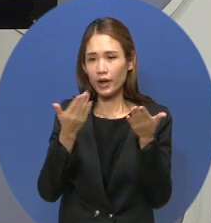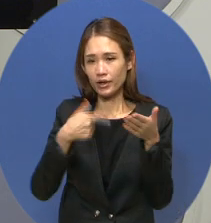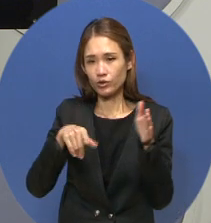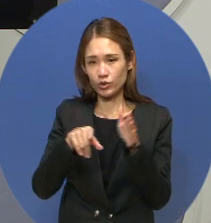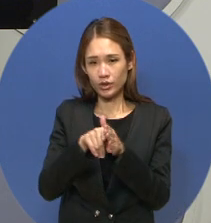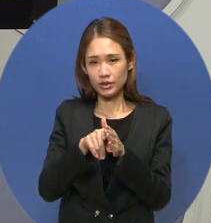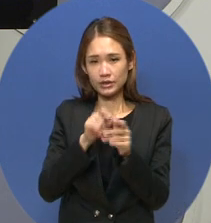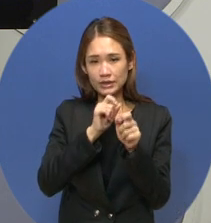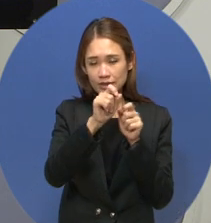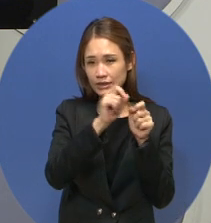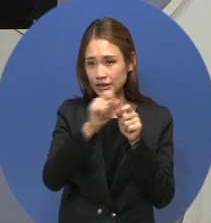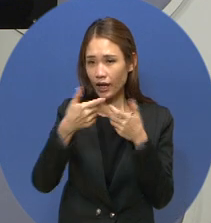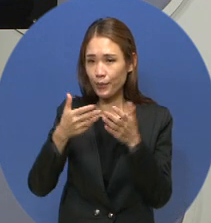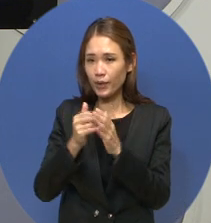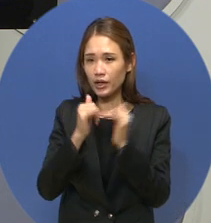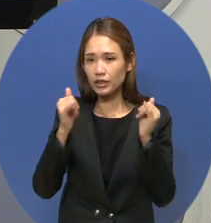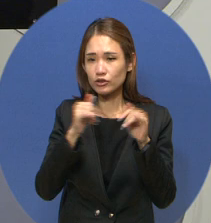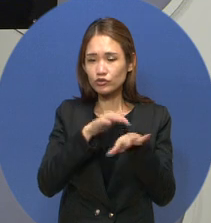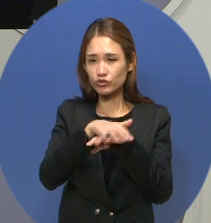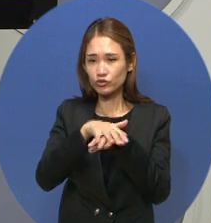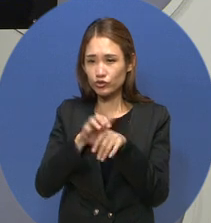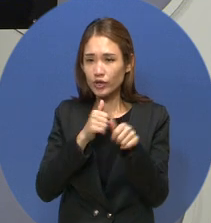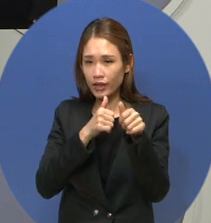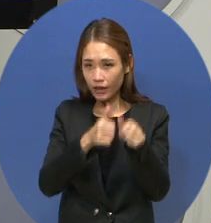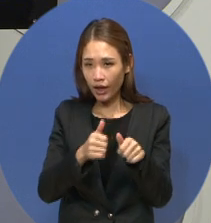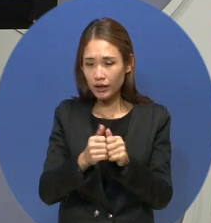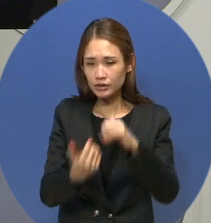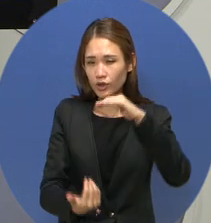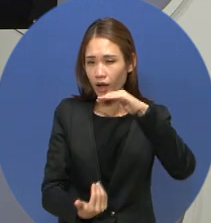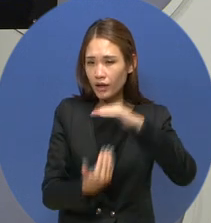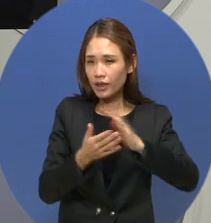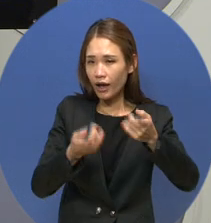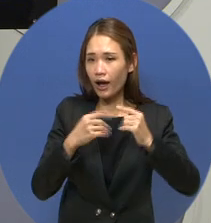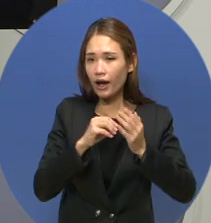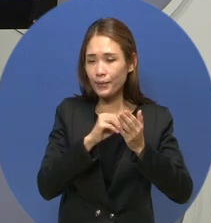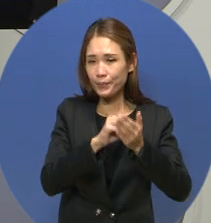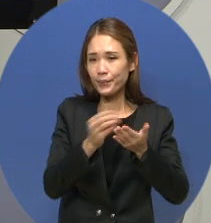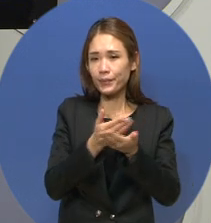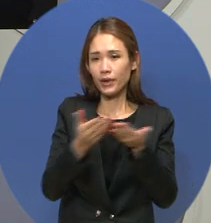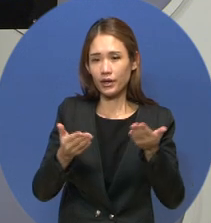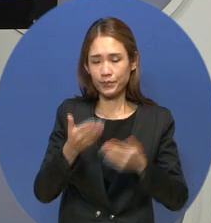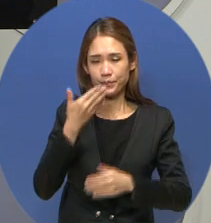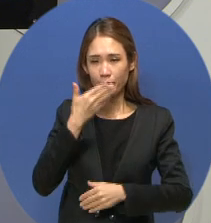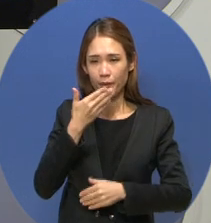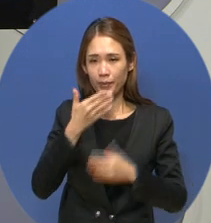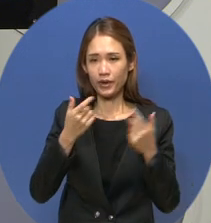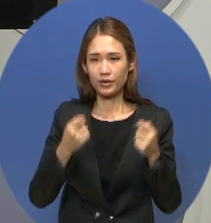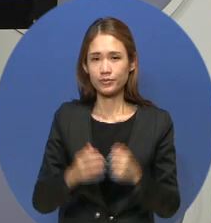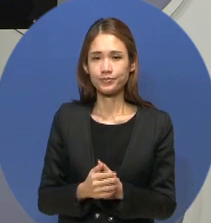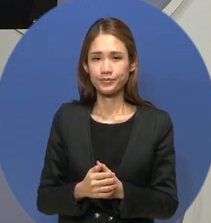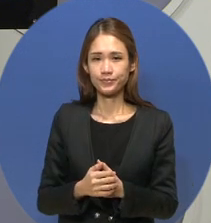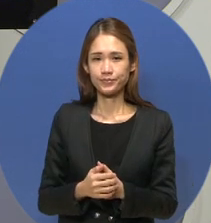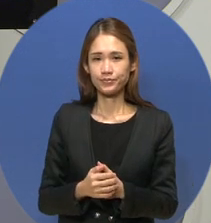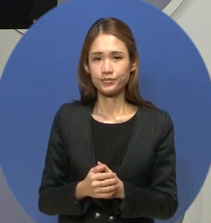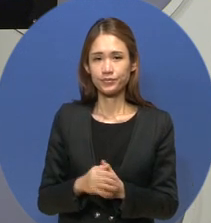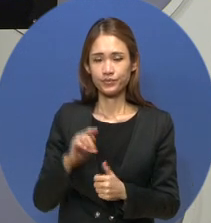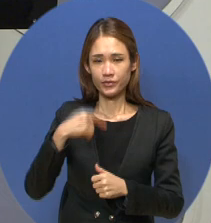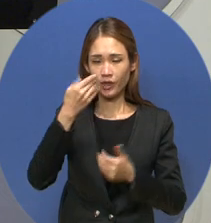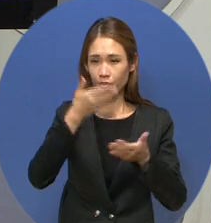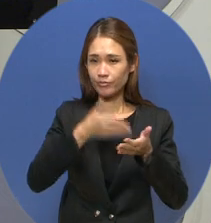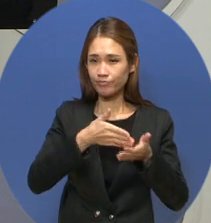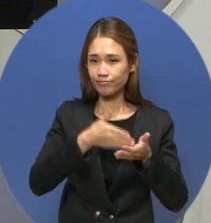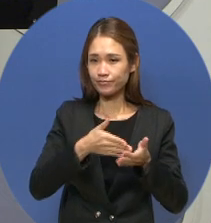지자체별 인구 비례에 따라 최대 가입 가능한 번호를 할당 할 예정입니다 다음